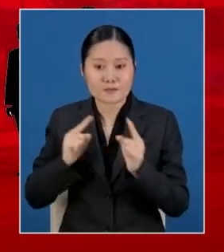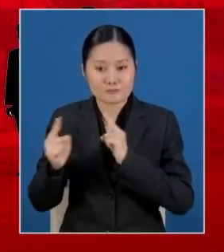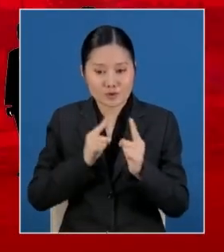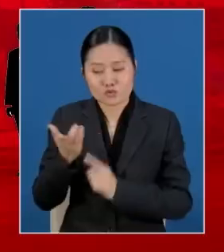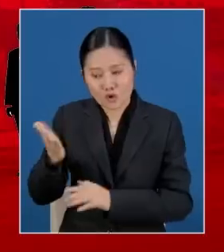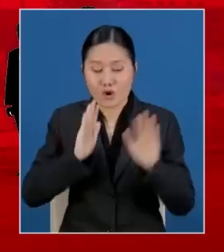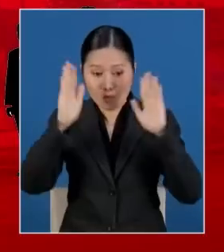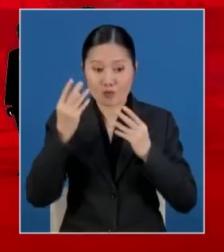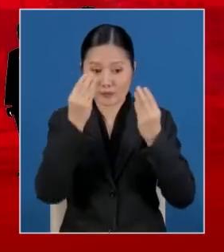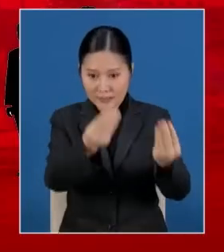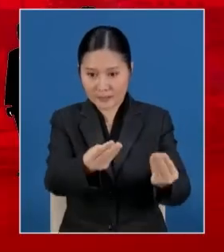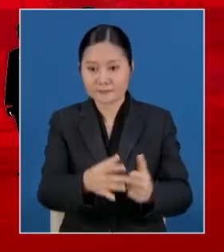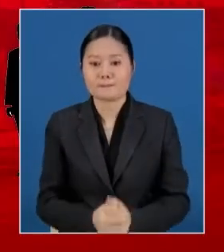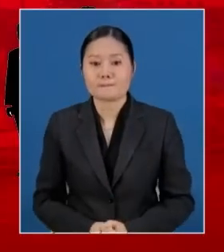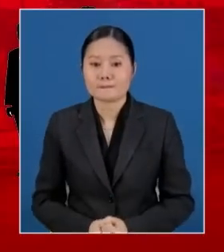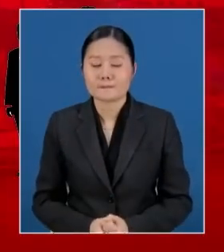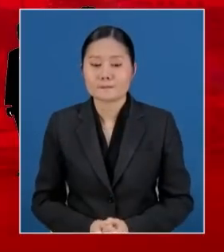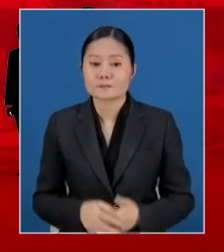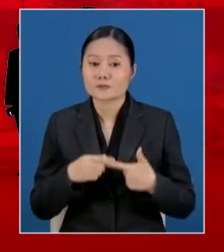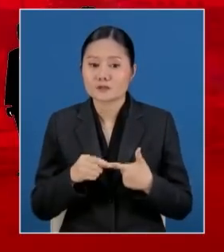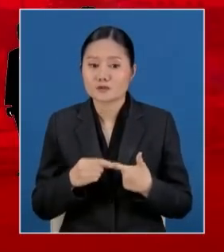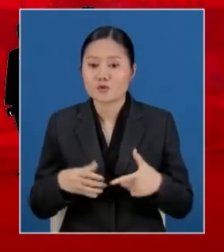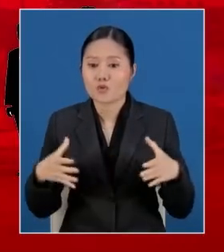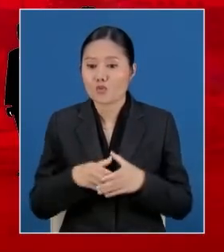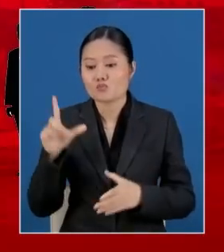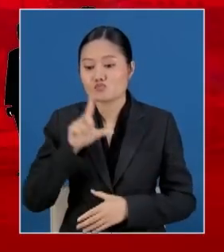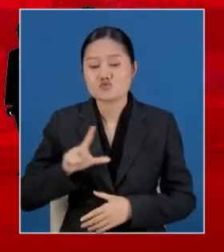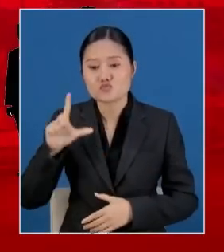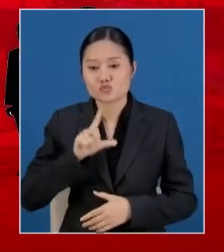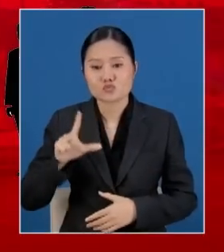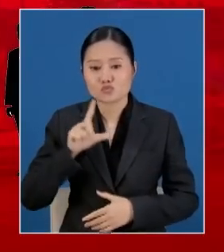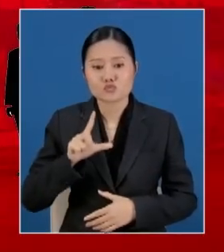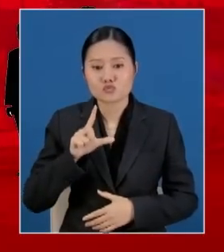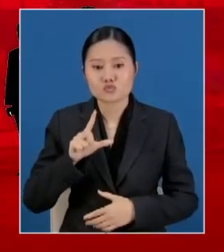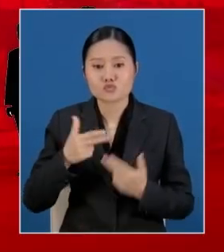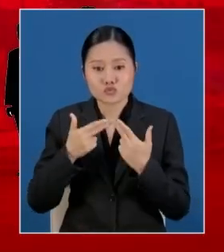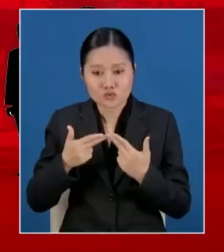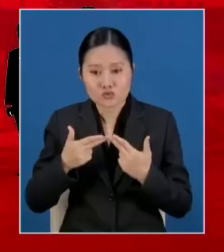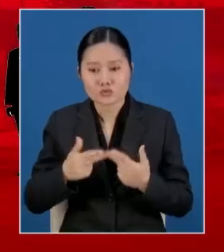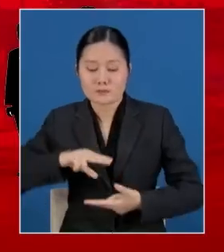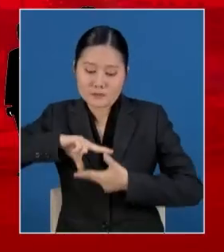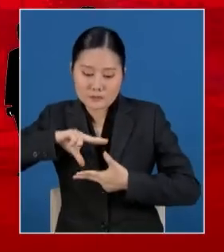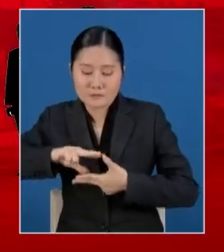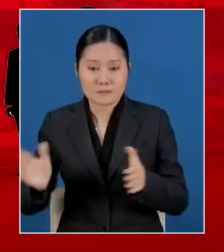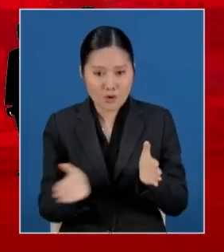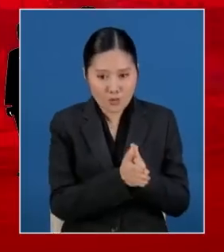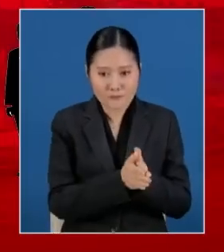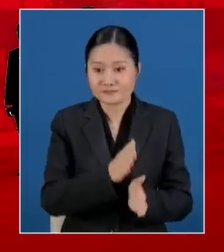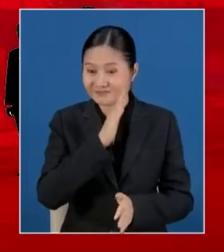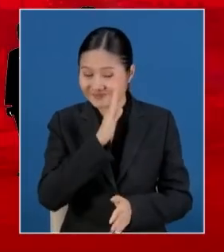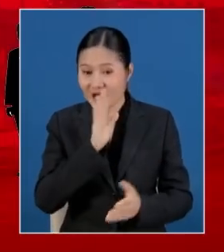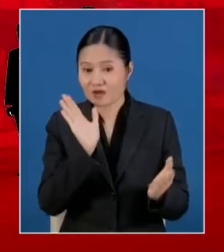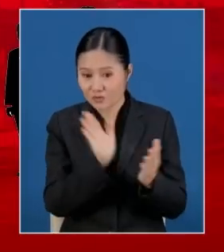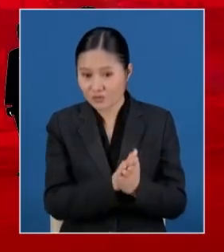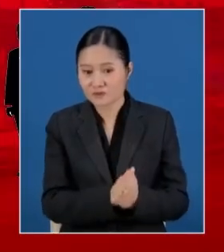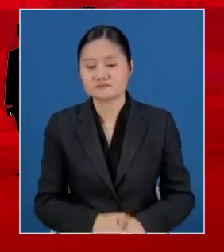ขอให้โหวตให้ปิดสวิตช์สว.หรือจะมาจากพรรคลุงรวมไทยสร้างชาติกับพลังประชารัฐนะฮะถ้าเกิดมาเนี่ยมันจ